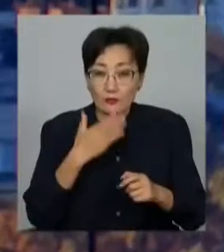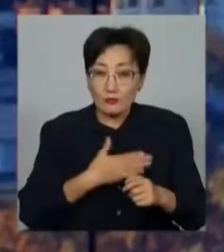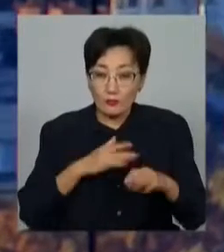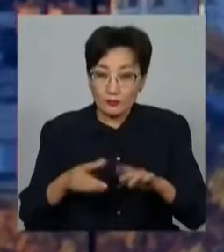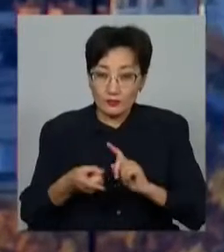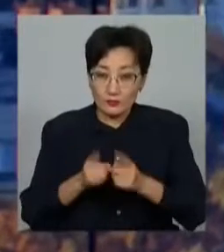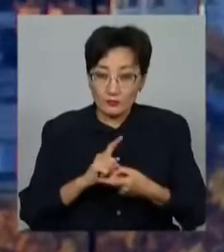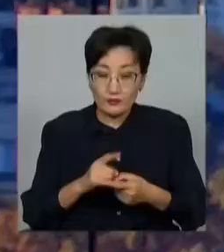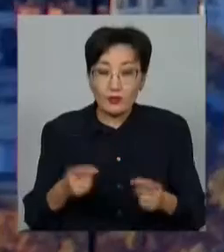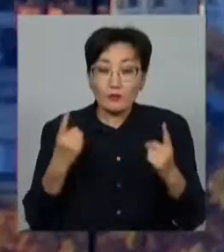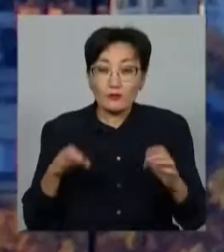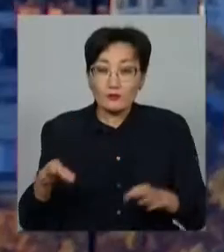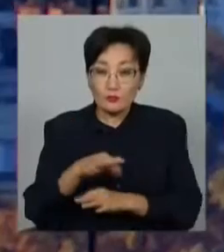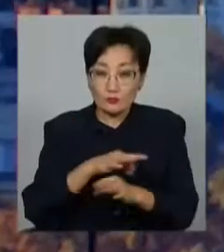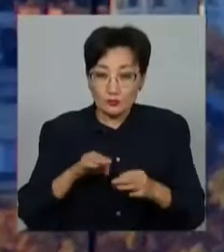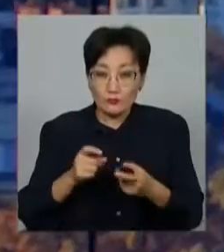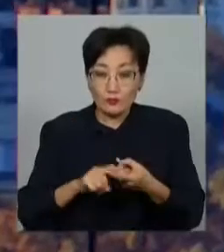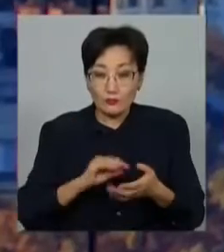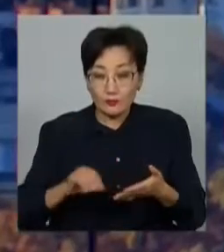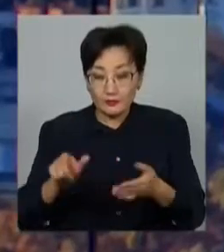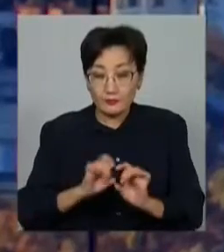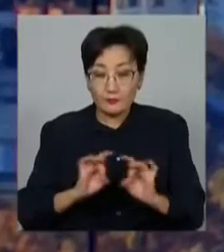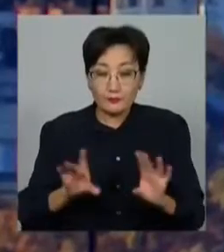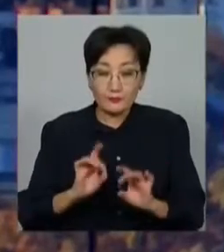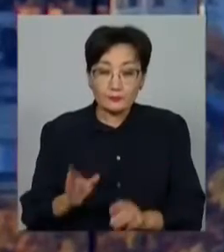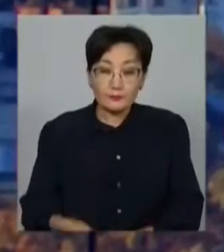отыр. Игі жоба туралы аяулым Көлжігіт толығырақ тарқатады.